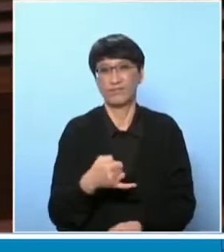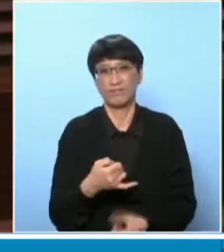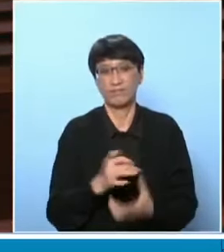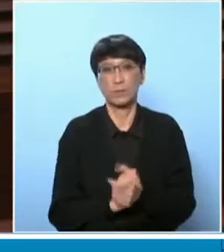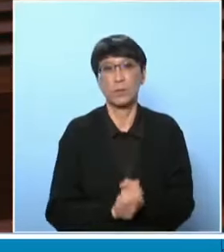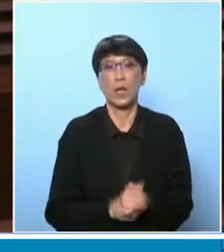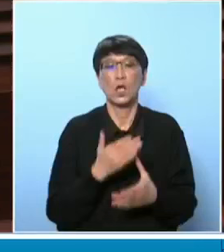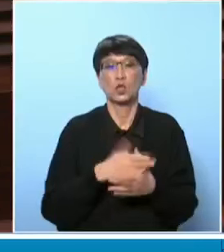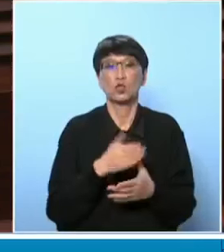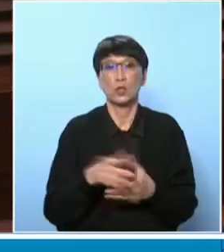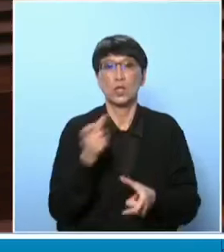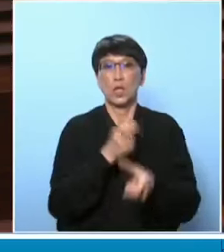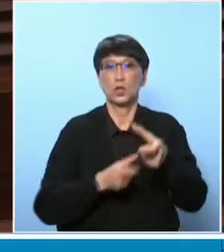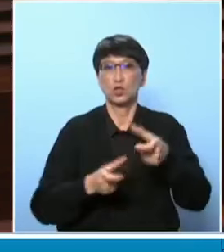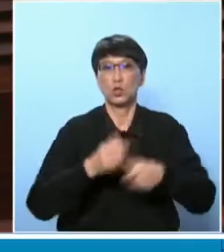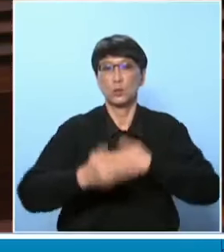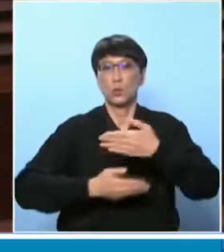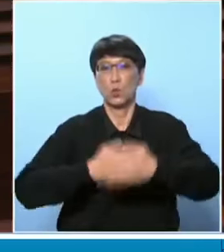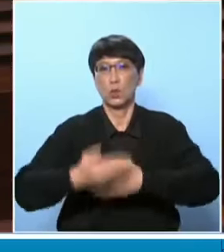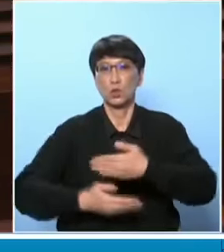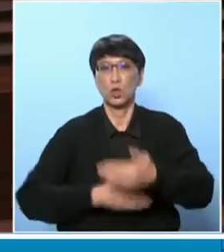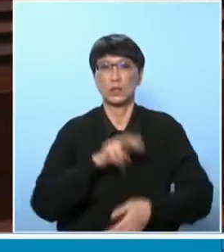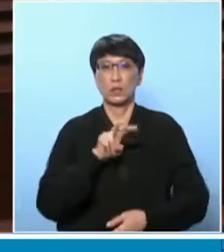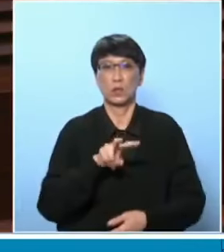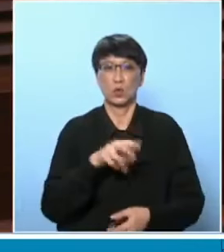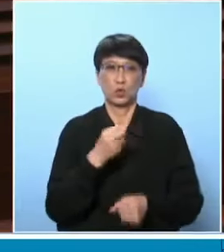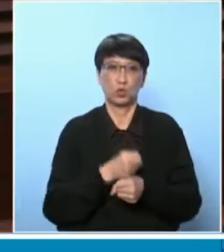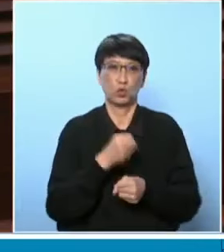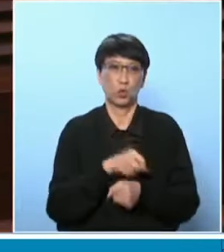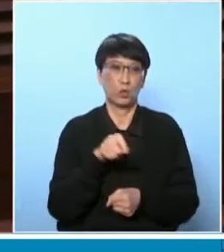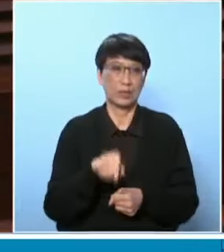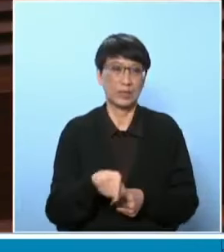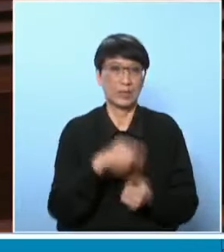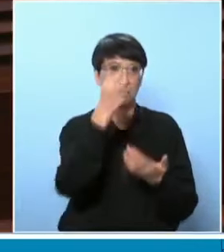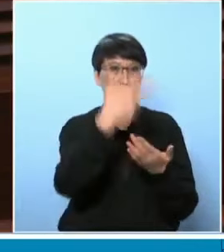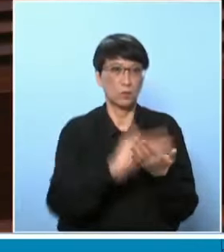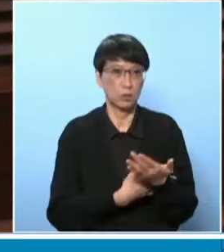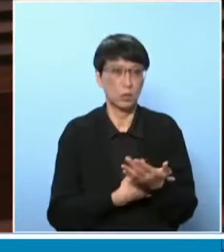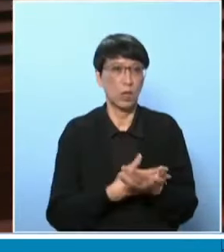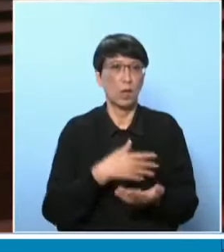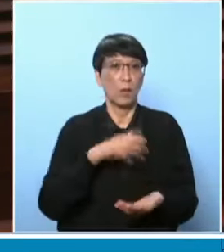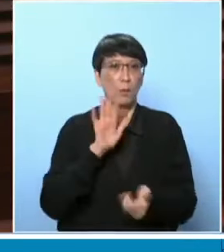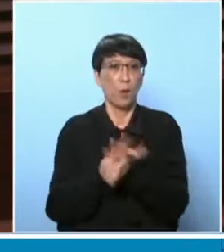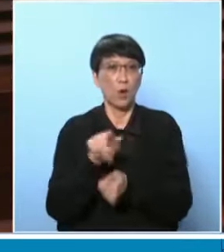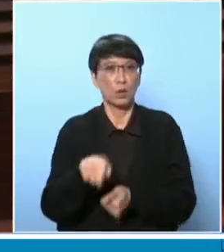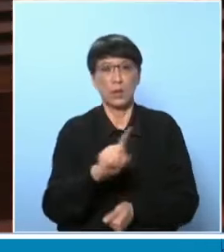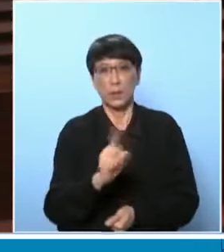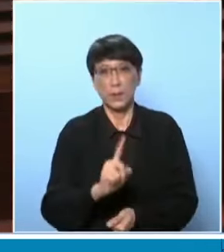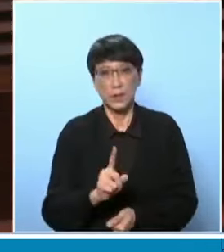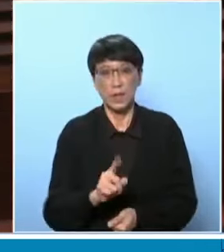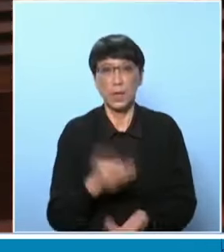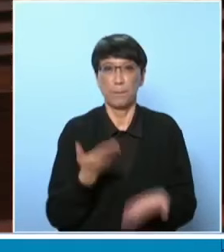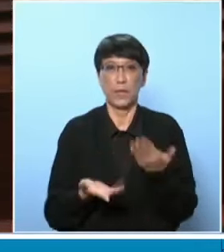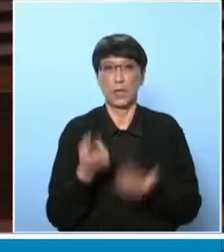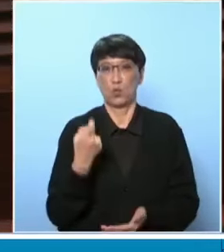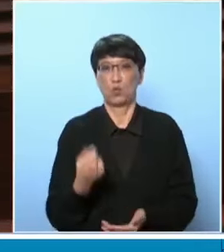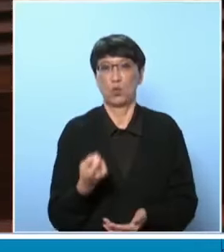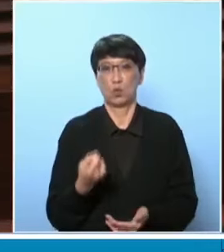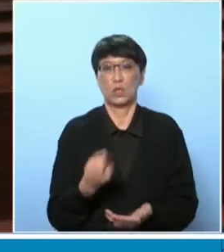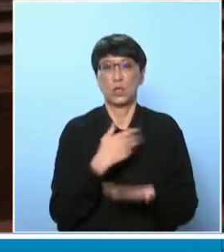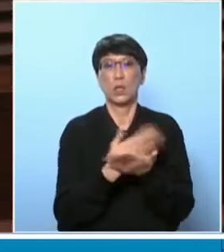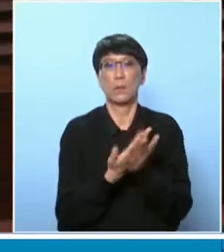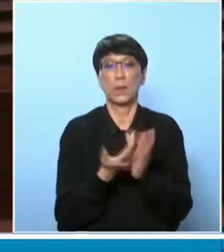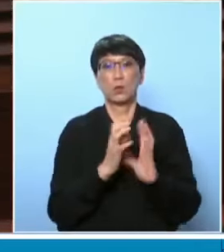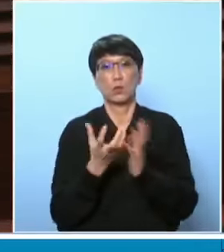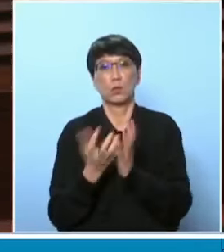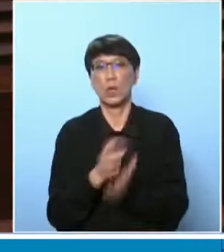能夠喺個商業運作裏面都睇到我哋做呢啲嘢嘅時候對佢哋嘅價值喺邊咧，咁更加容易咧。是不同的